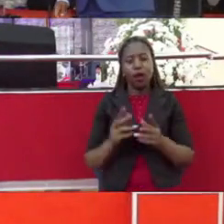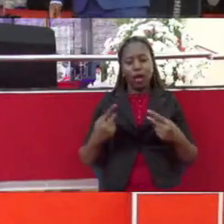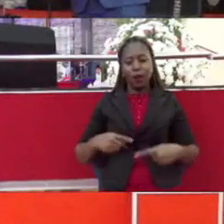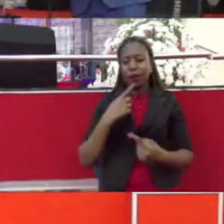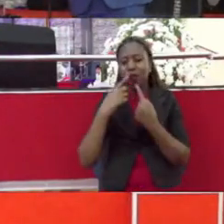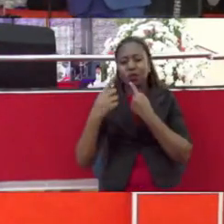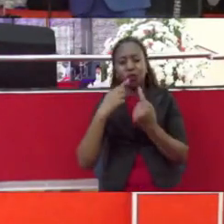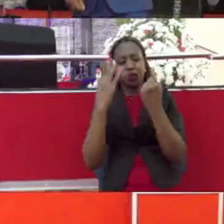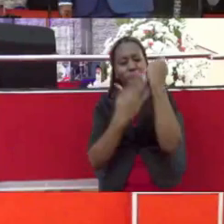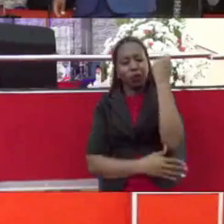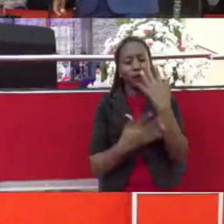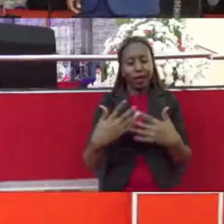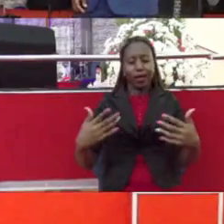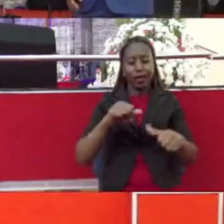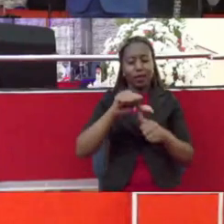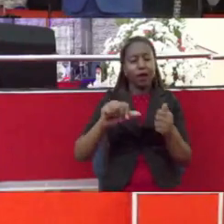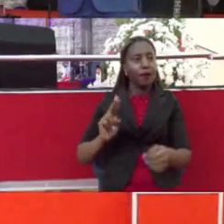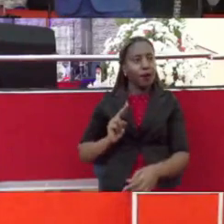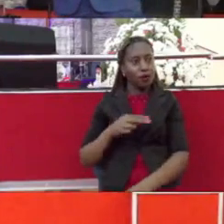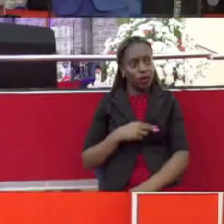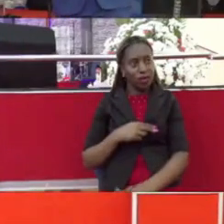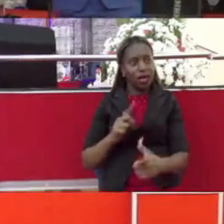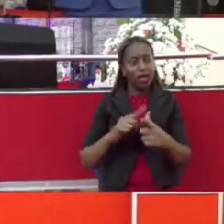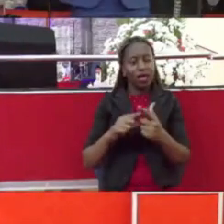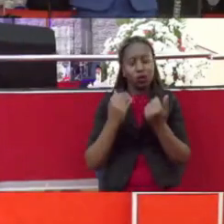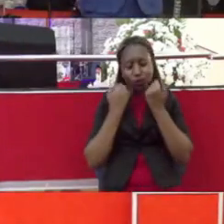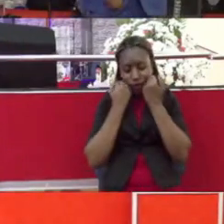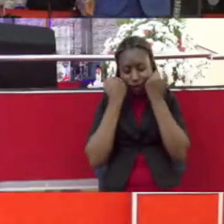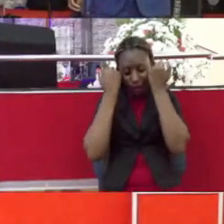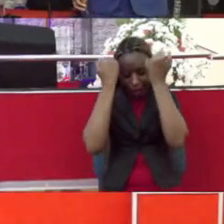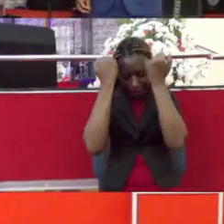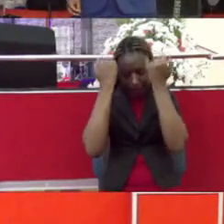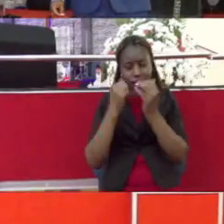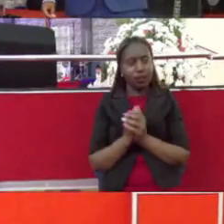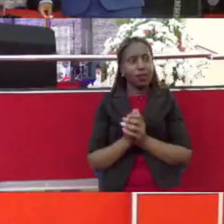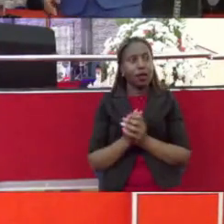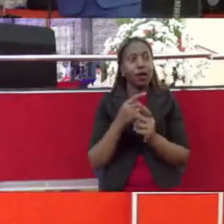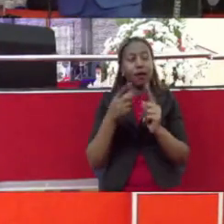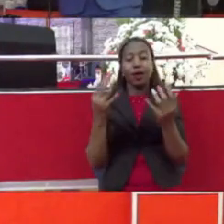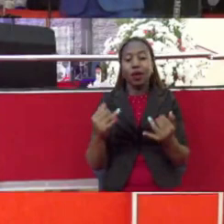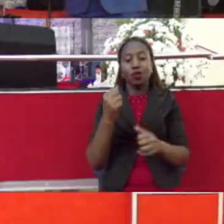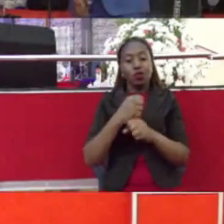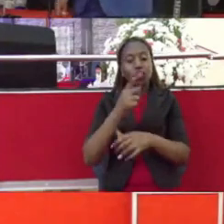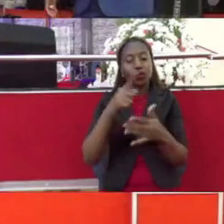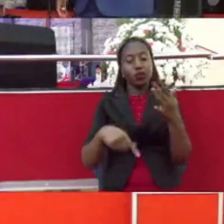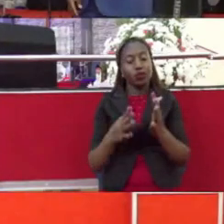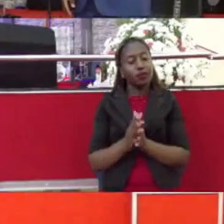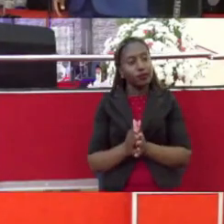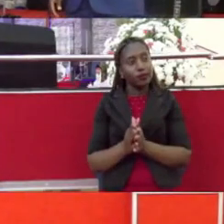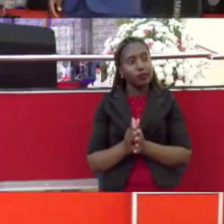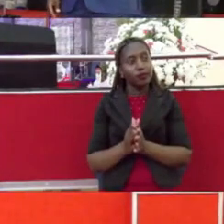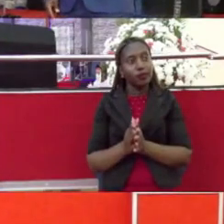us. Tuongelea vibaya. And we get depressed. Na tunashushwa. But what do we do? Lakini tunafanya nini?